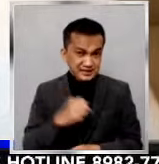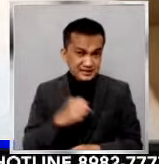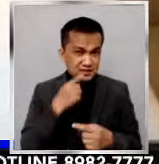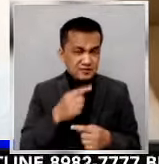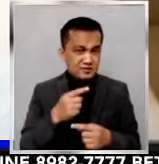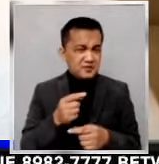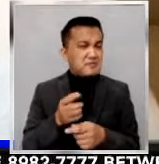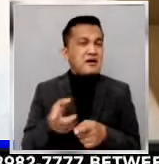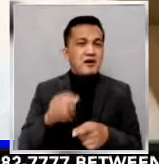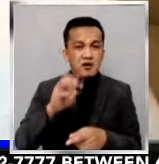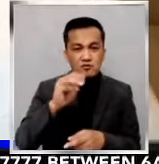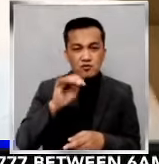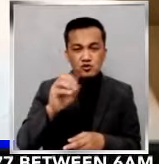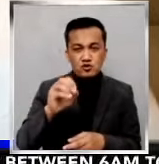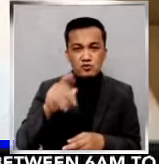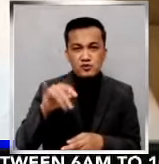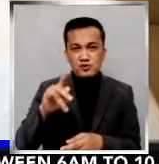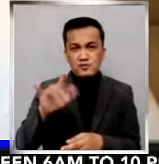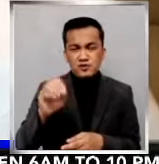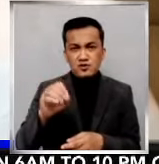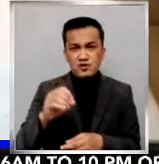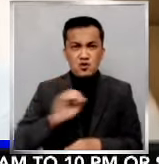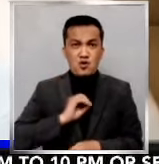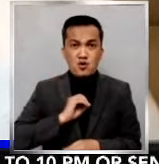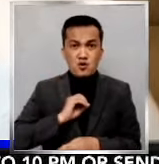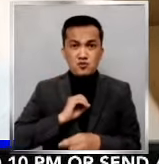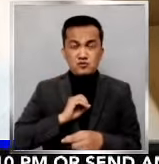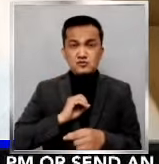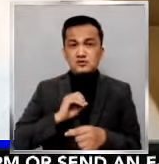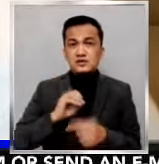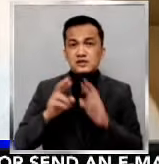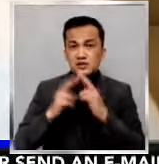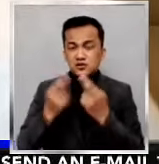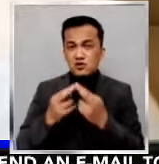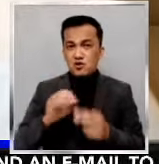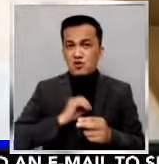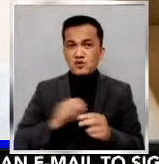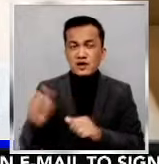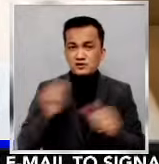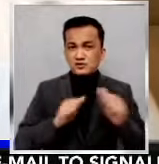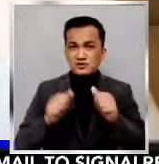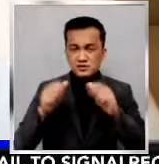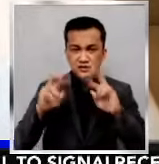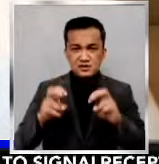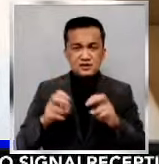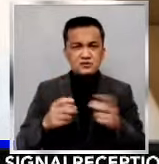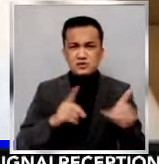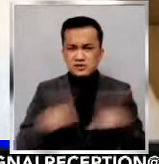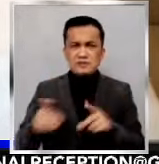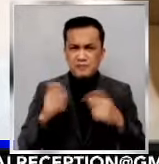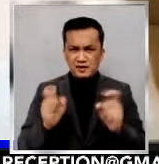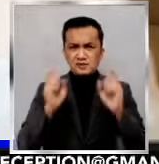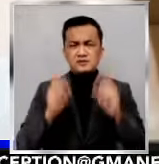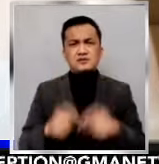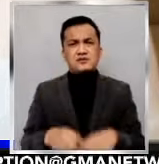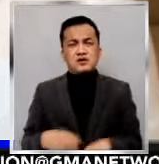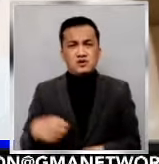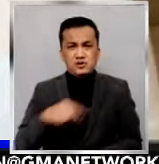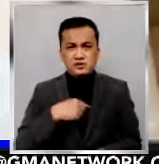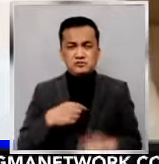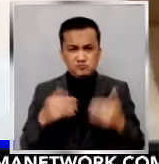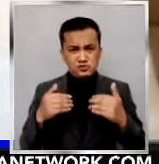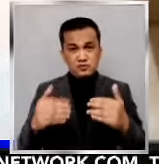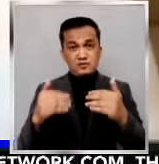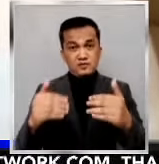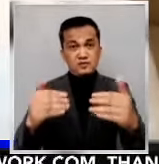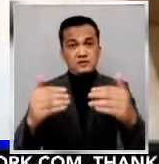own volition, on our own action, we can investigate. And we did right away. And that's how we discovered, you know,